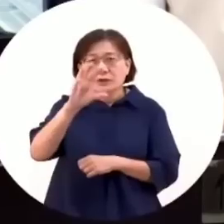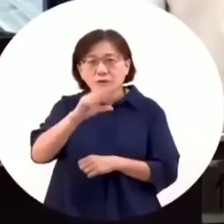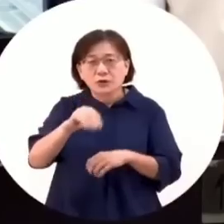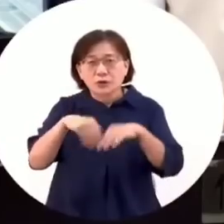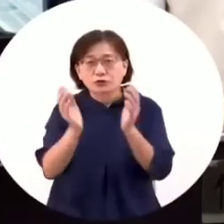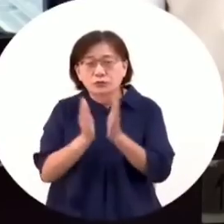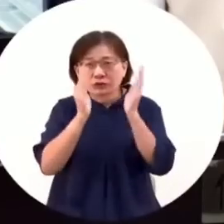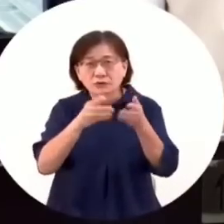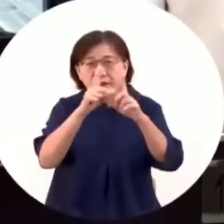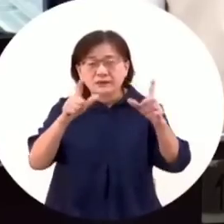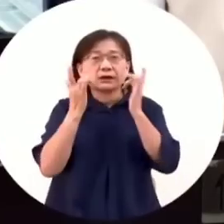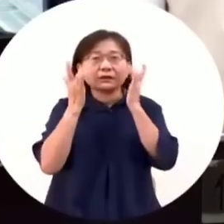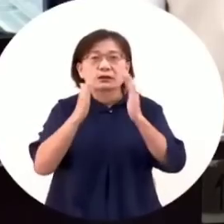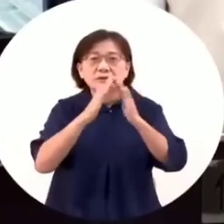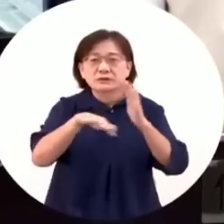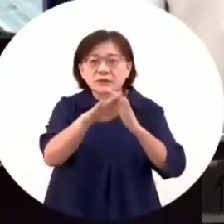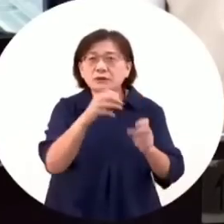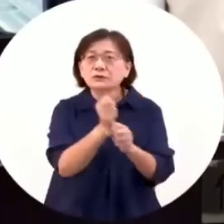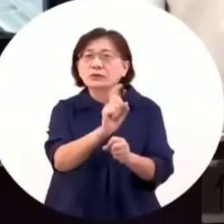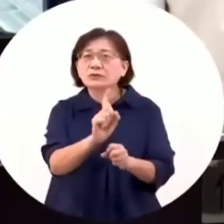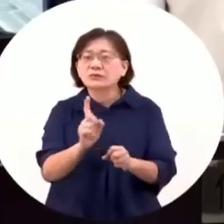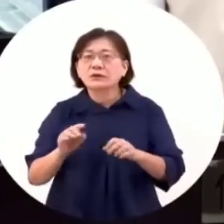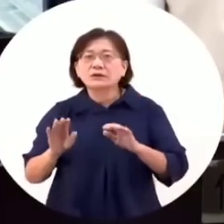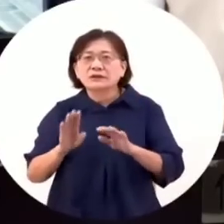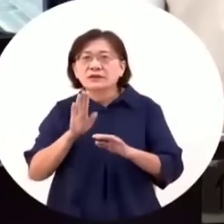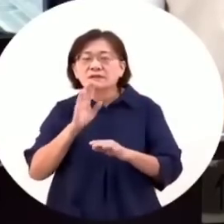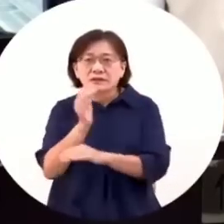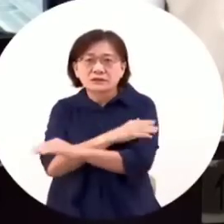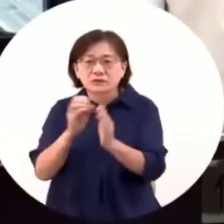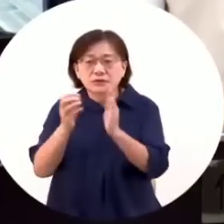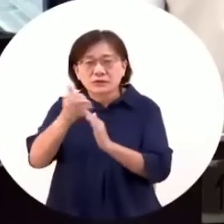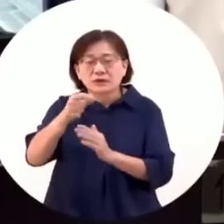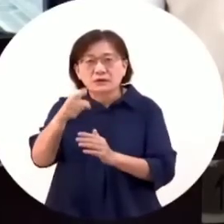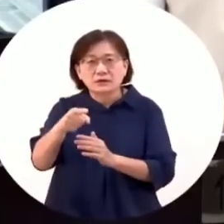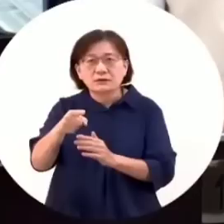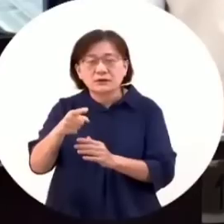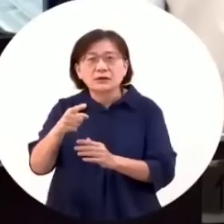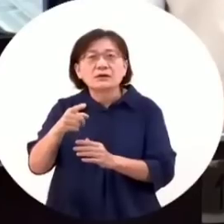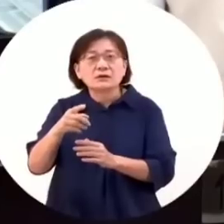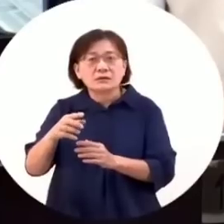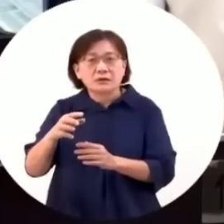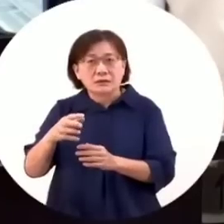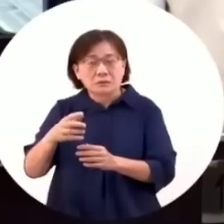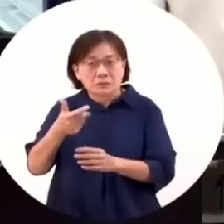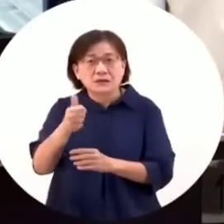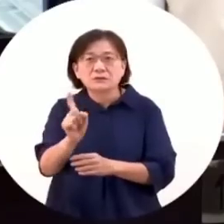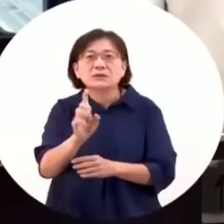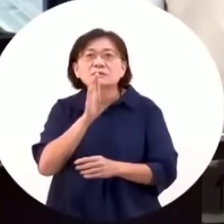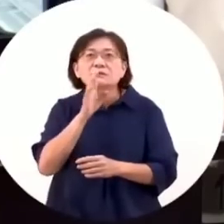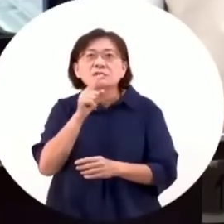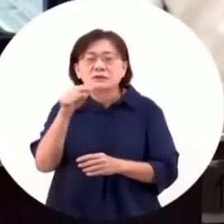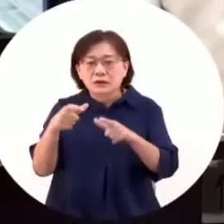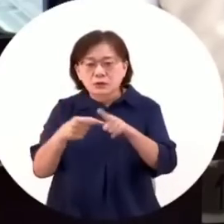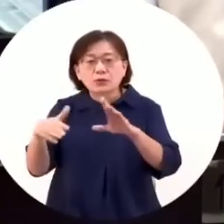菜市要通啊，所以伊的专长就是安那，公文抽扭起来，到最后，最后无法